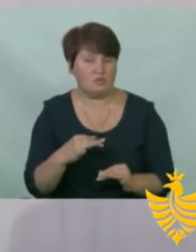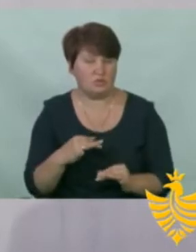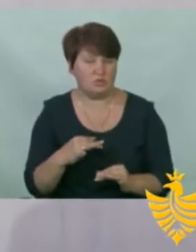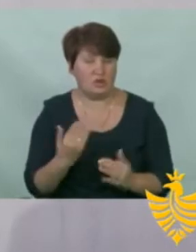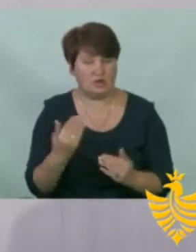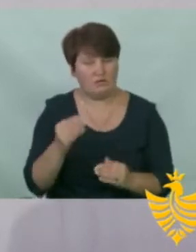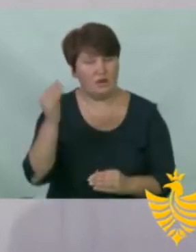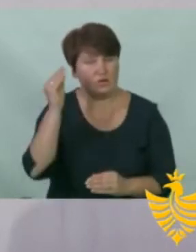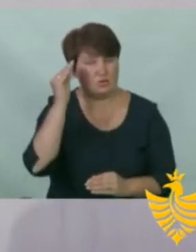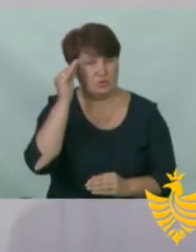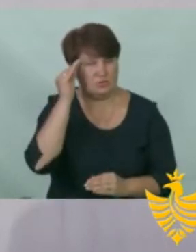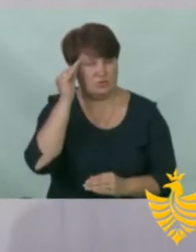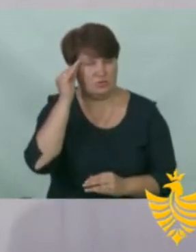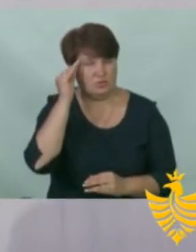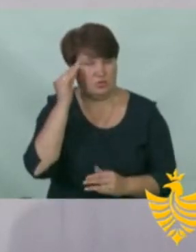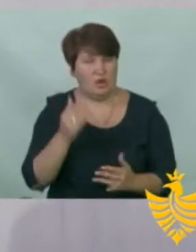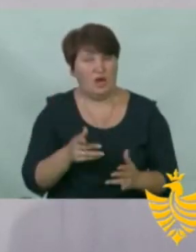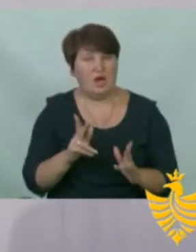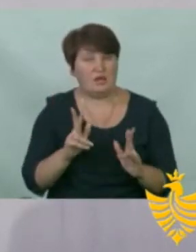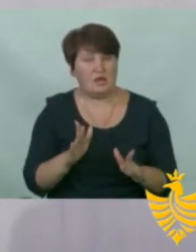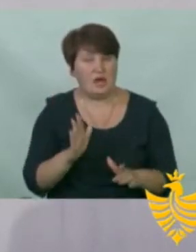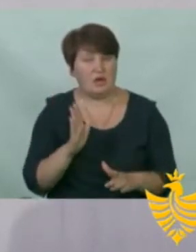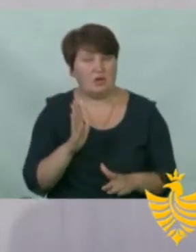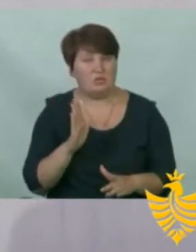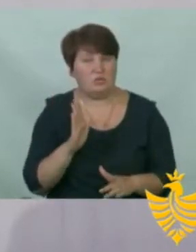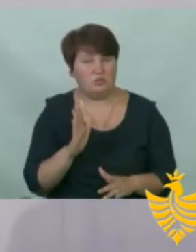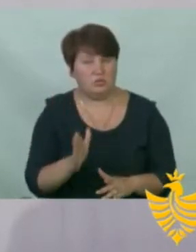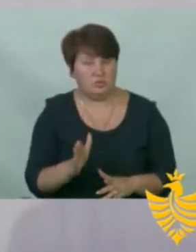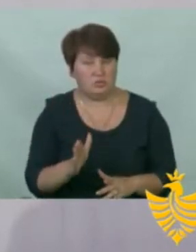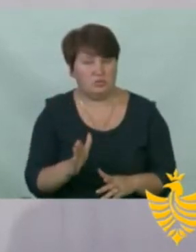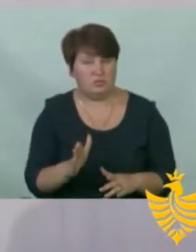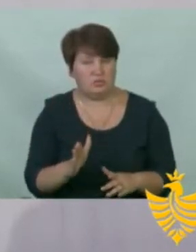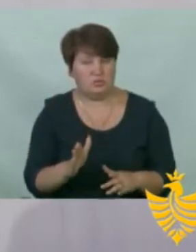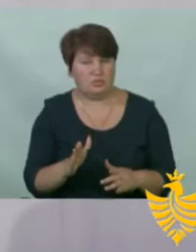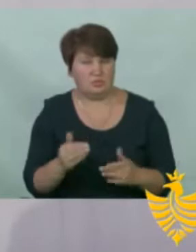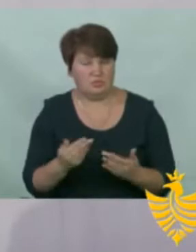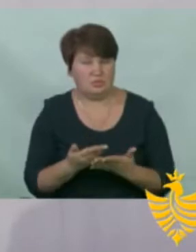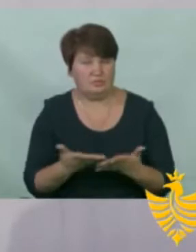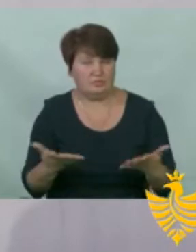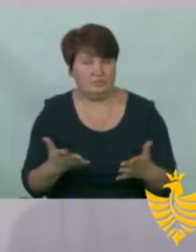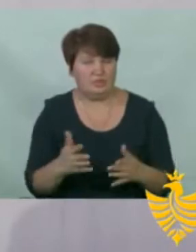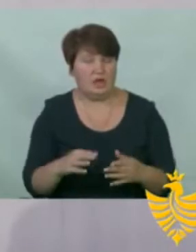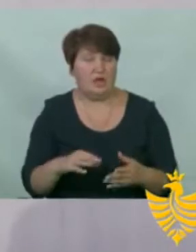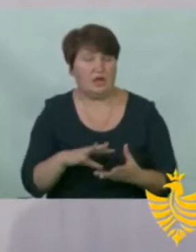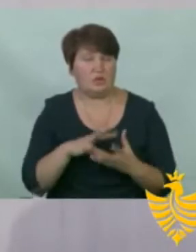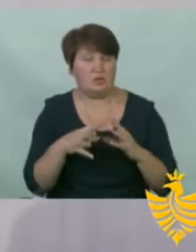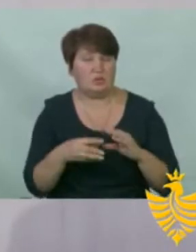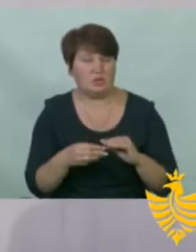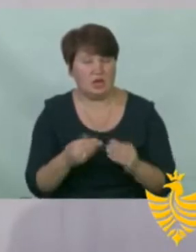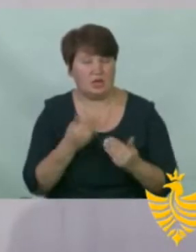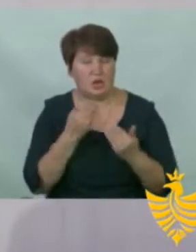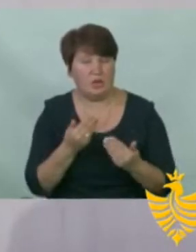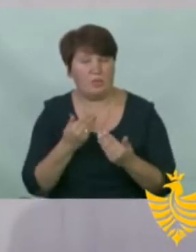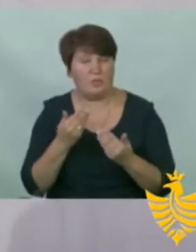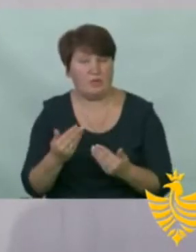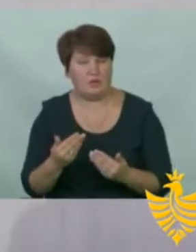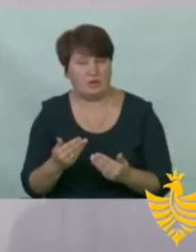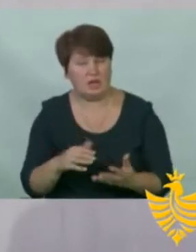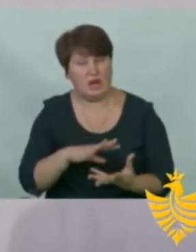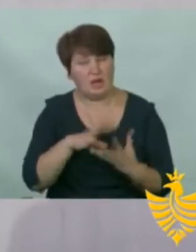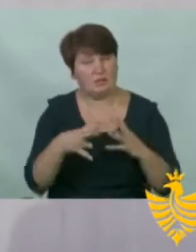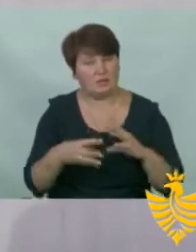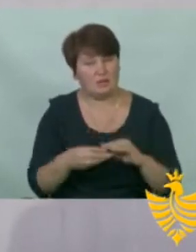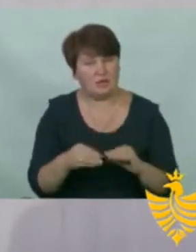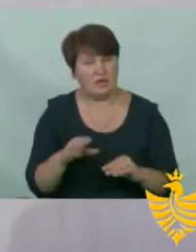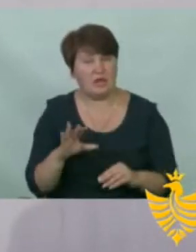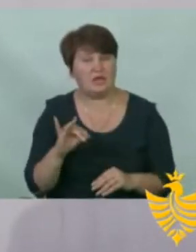На вашу думку, яким чином будуть легітимізуватися результати цього опитування? Поза як позиціонувати їх як підсумки